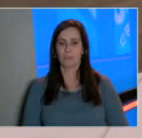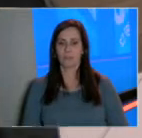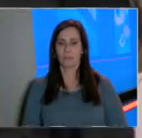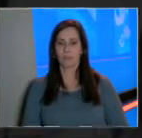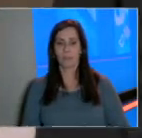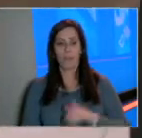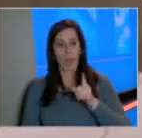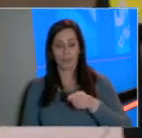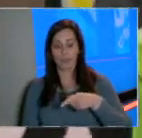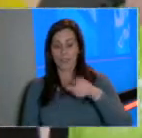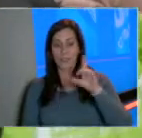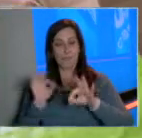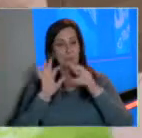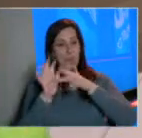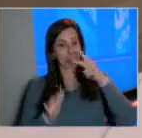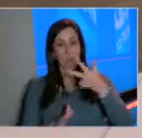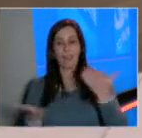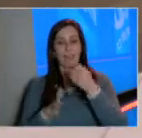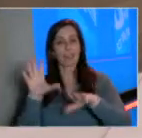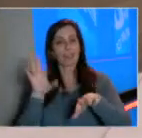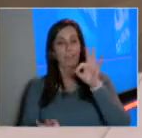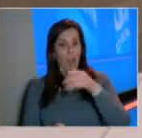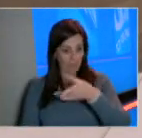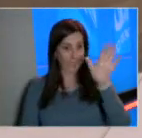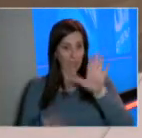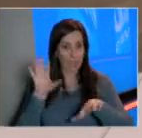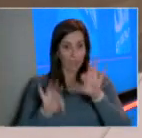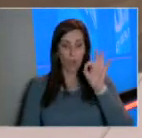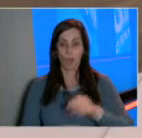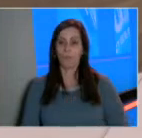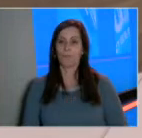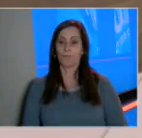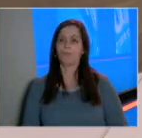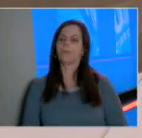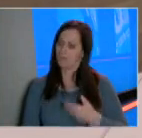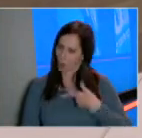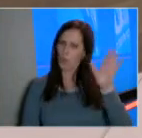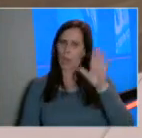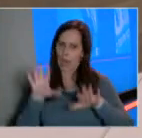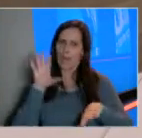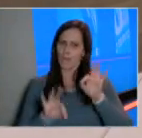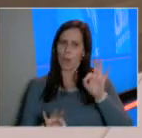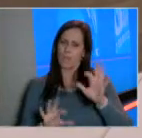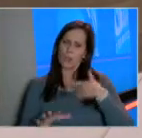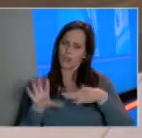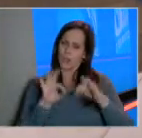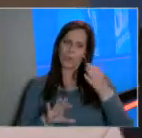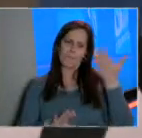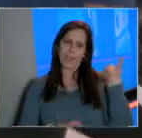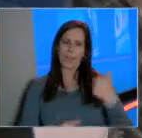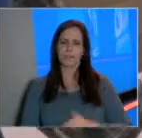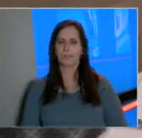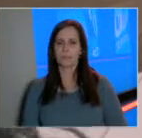עומדים לצאת לבחירות בפעם השלישית. כיצד תצביע או תשקול לא להצביע בכלל? לא, אני אצביע מה שאני הצבעתי לפני כן.